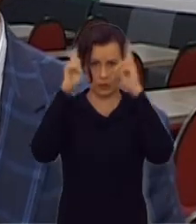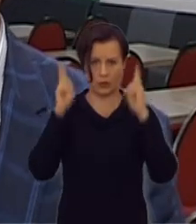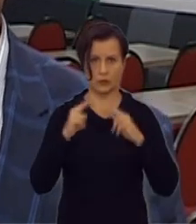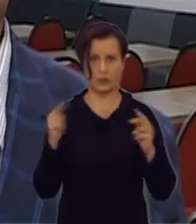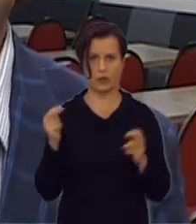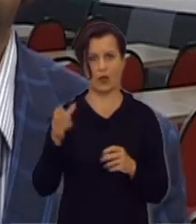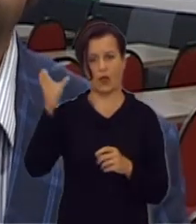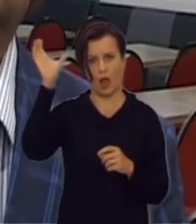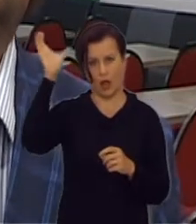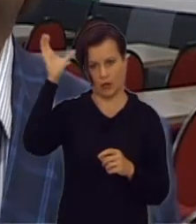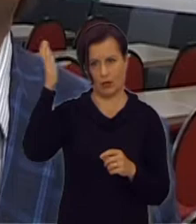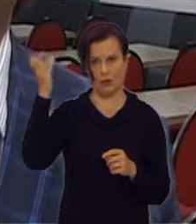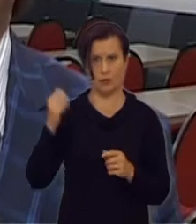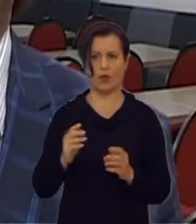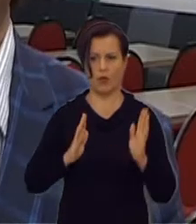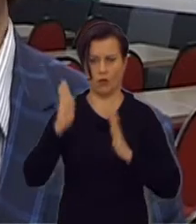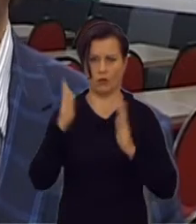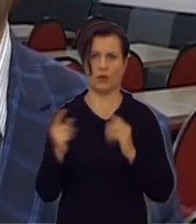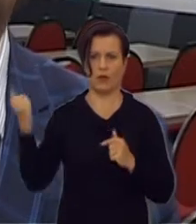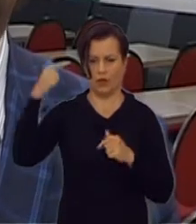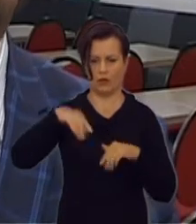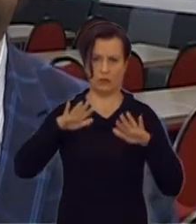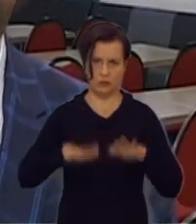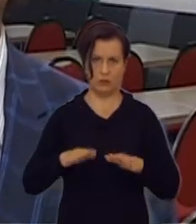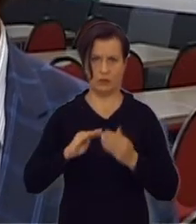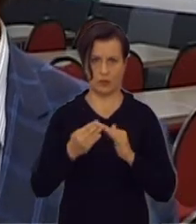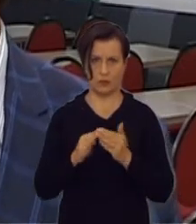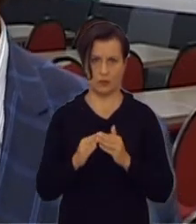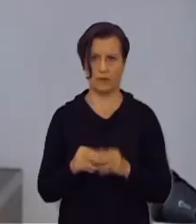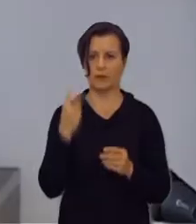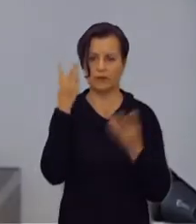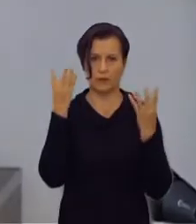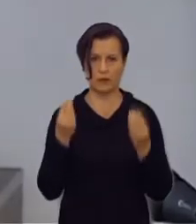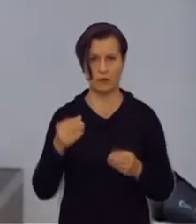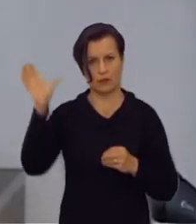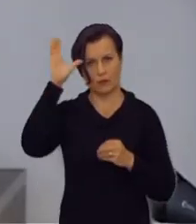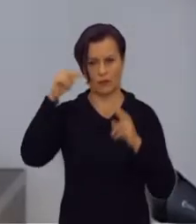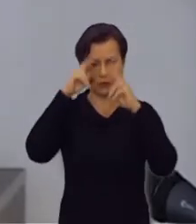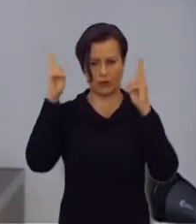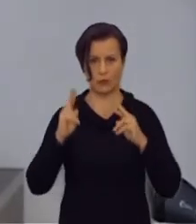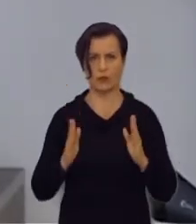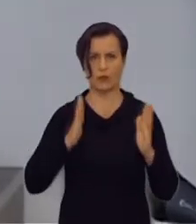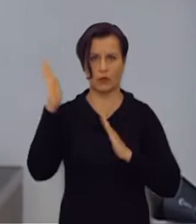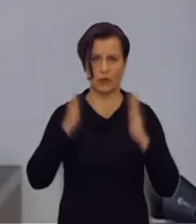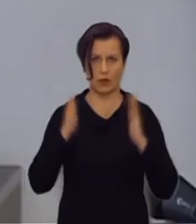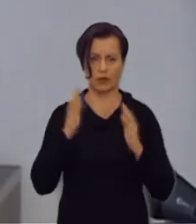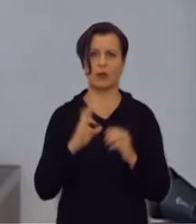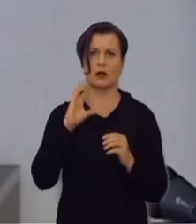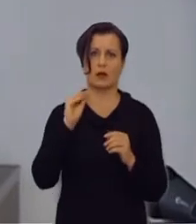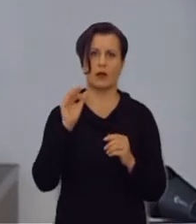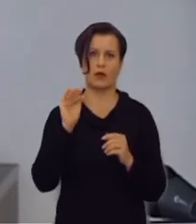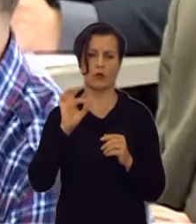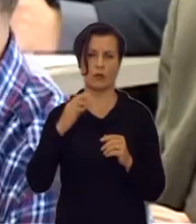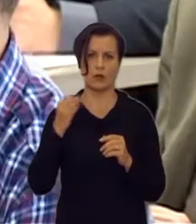tokia solidi, tarptautinė akademinė konferencija atvažiavo į mūsų miestą. Dvi dienas vykusioje mokslinėje tarptautinėje